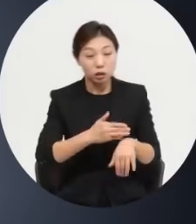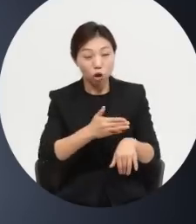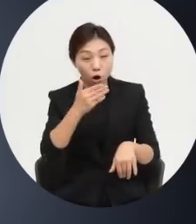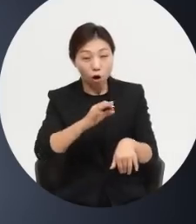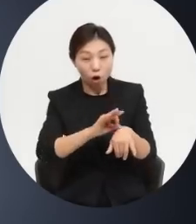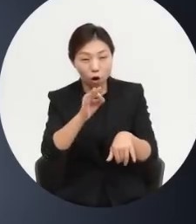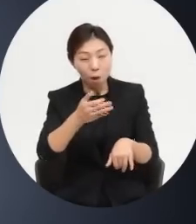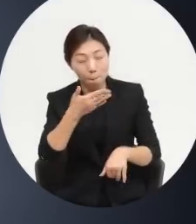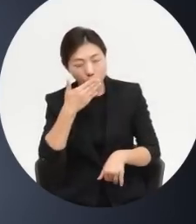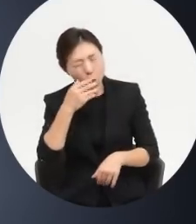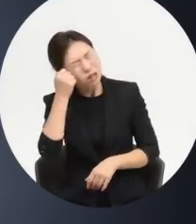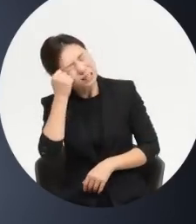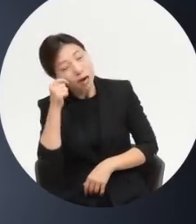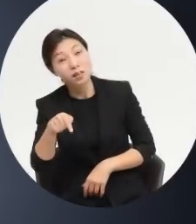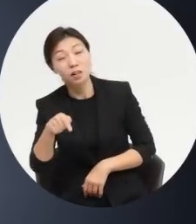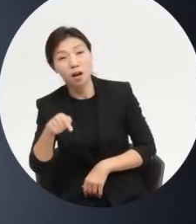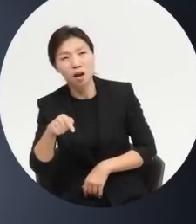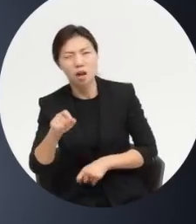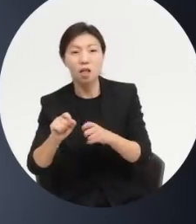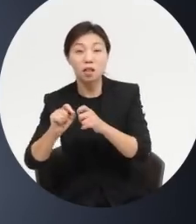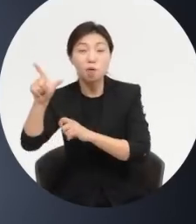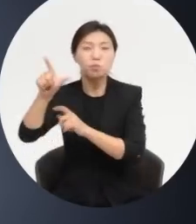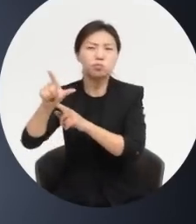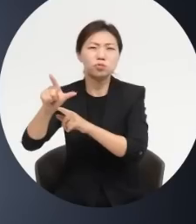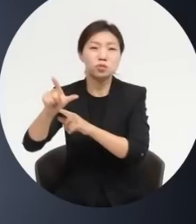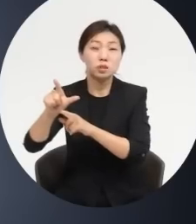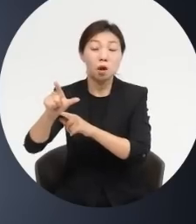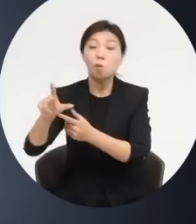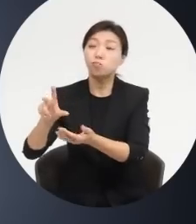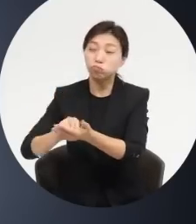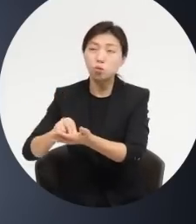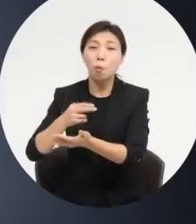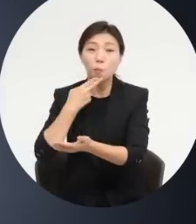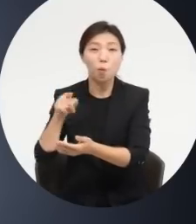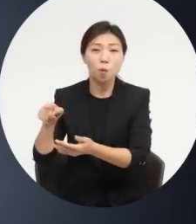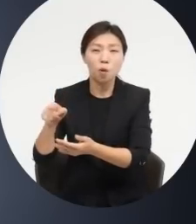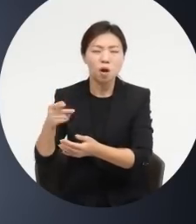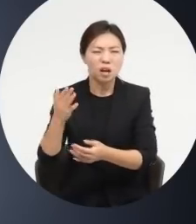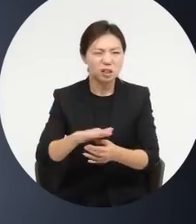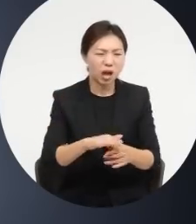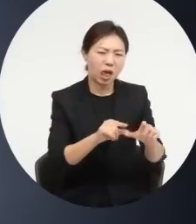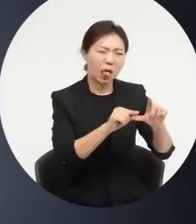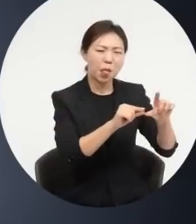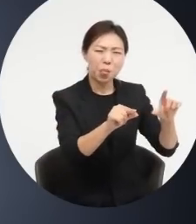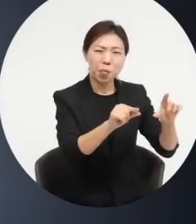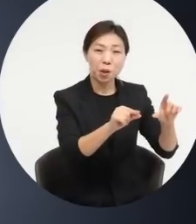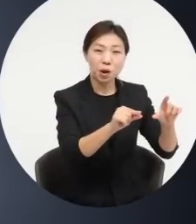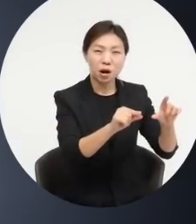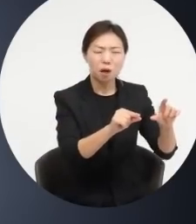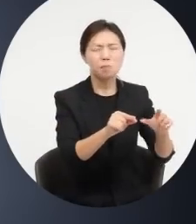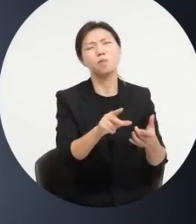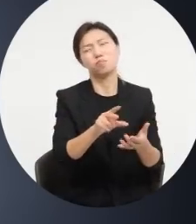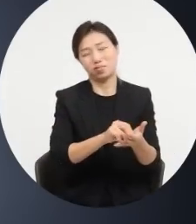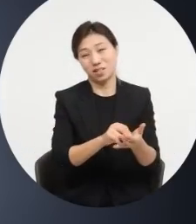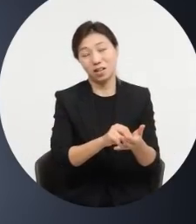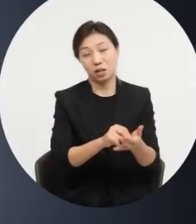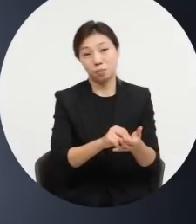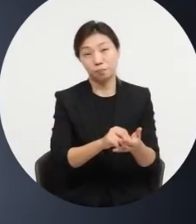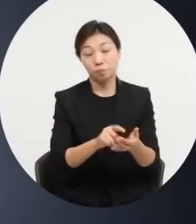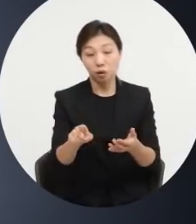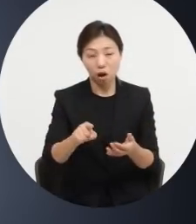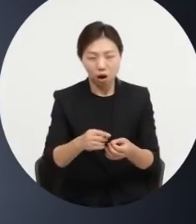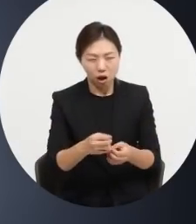그게 소수면 이제 문제아가 되는 거예요. 그래서 괜찮아요. 그게 이제 건강에 아주